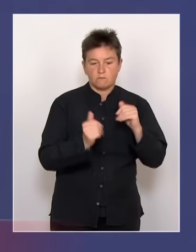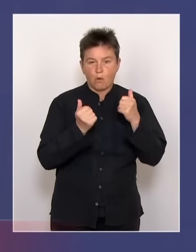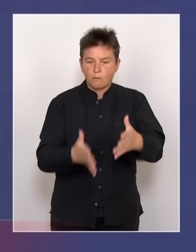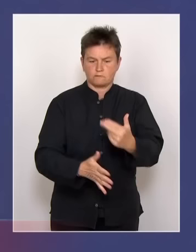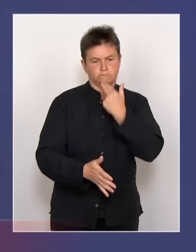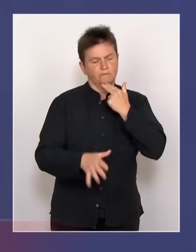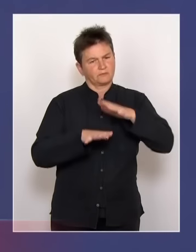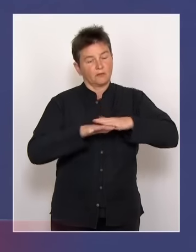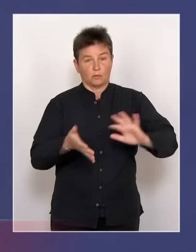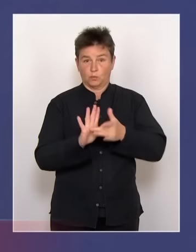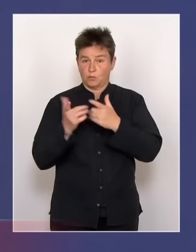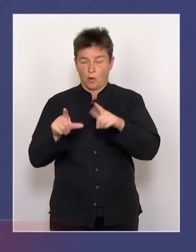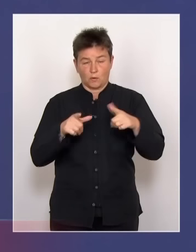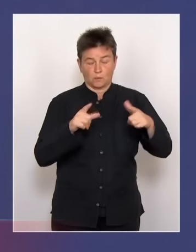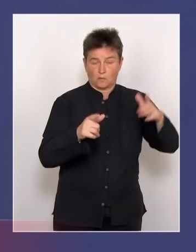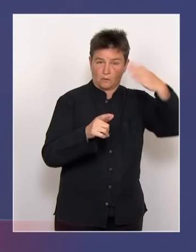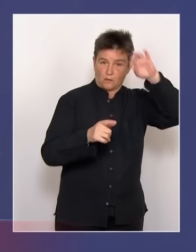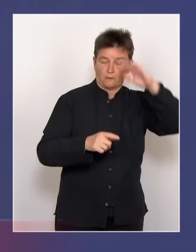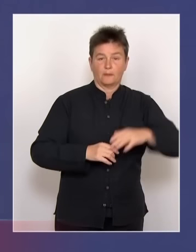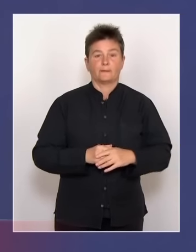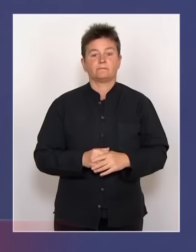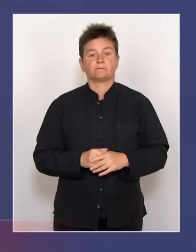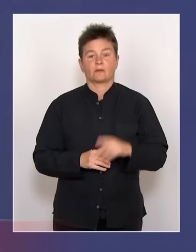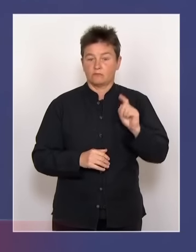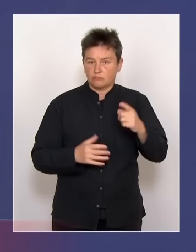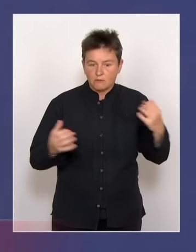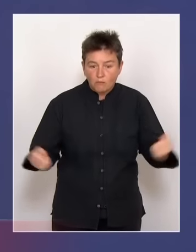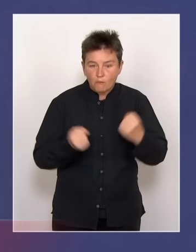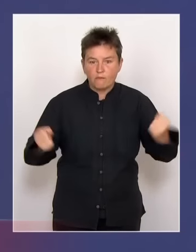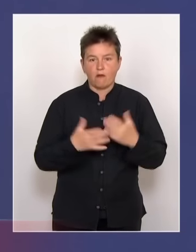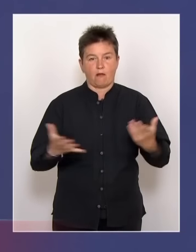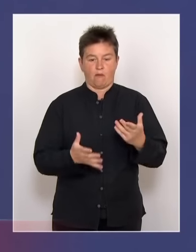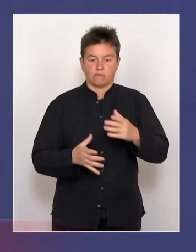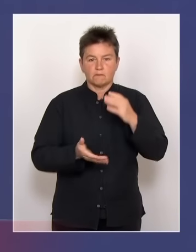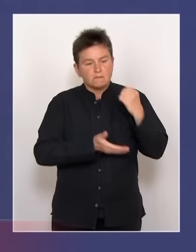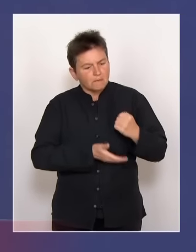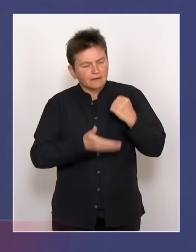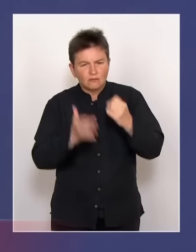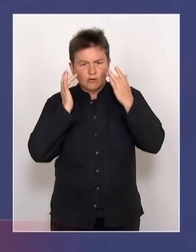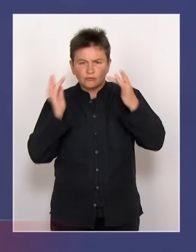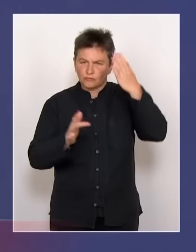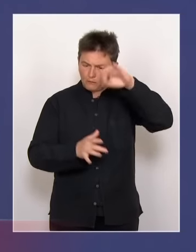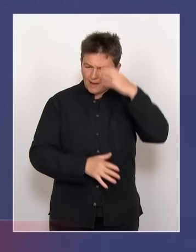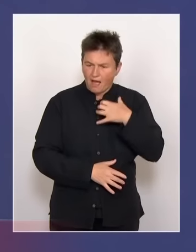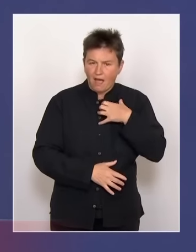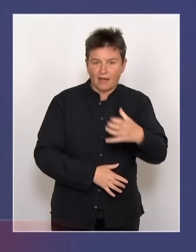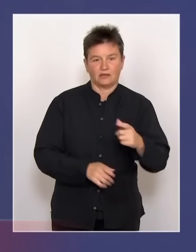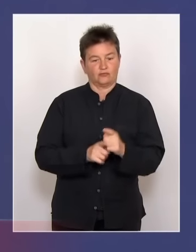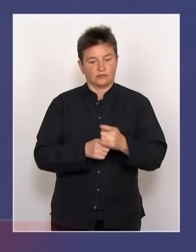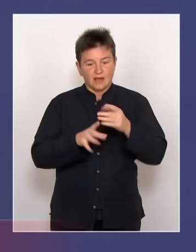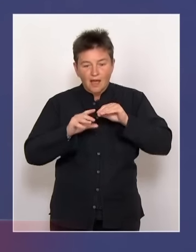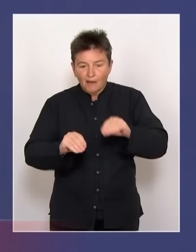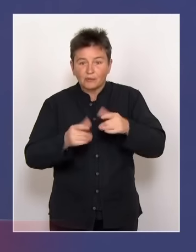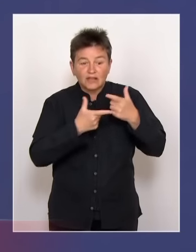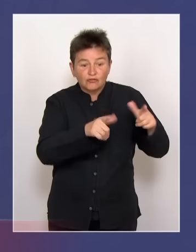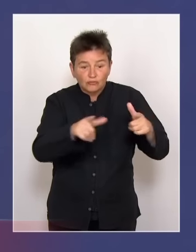distribués dans toutes les langues partout en Europe pour promouvoir la richesse de notre patrimoine culturel européen promouvoir l'apprentissage des